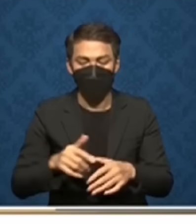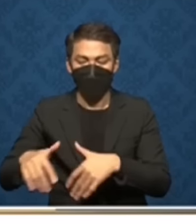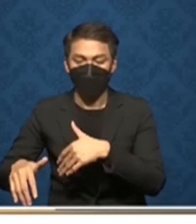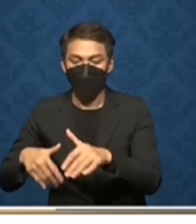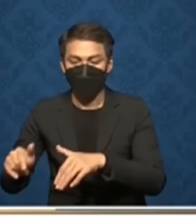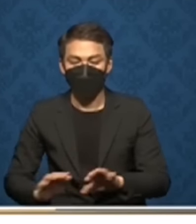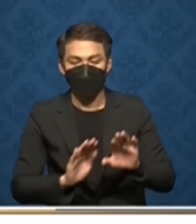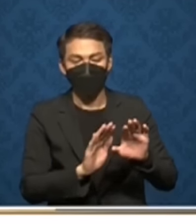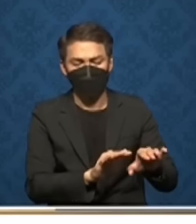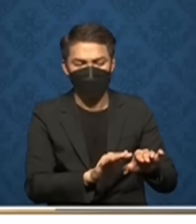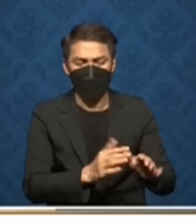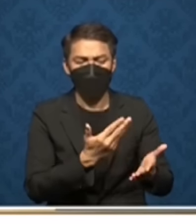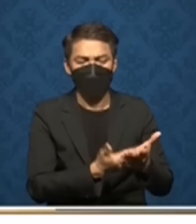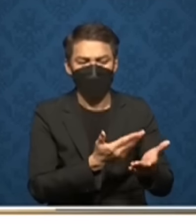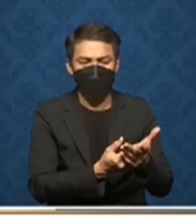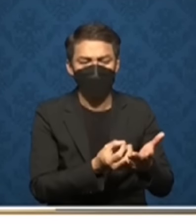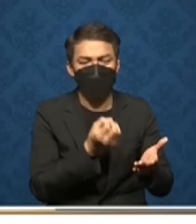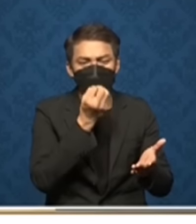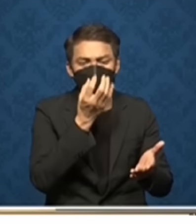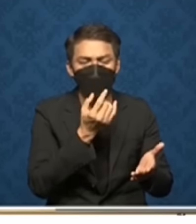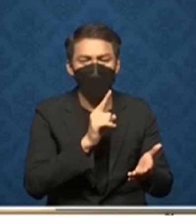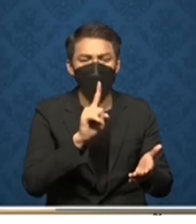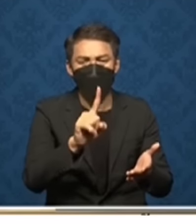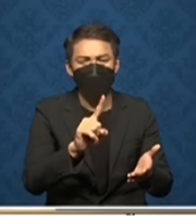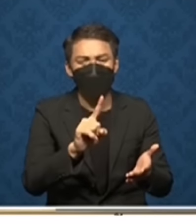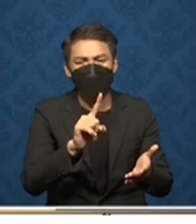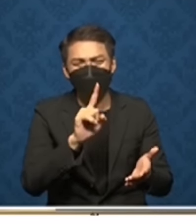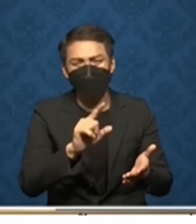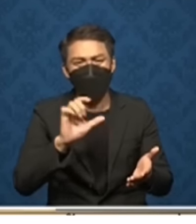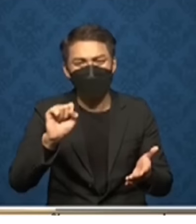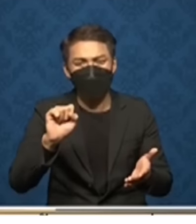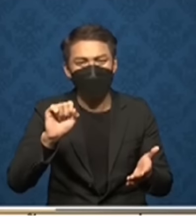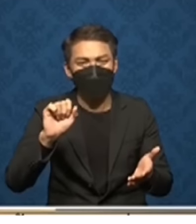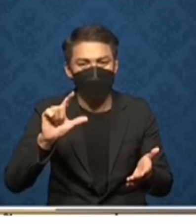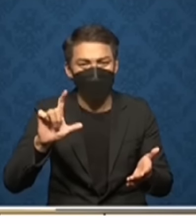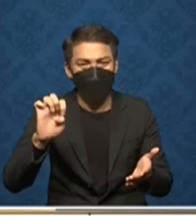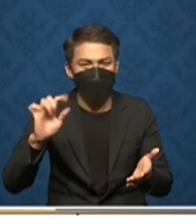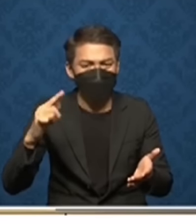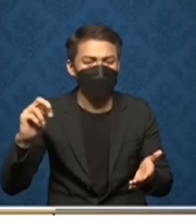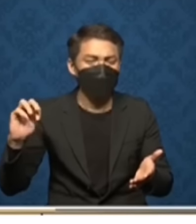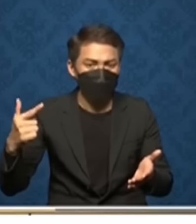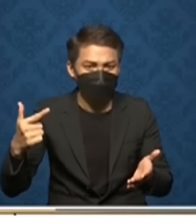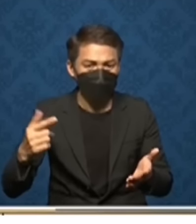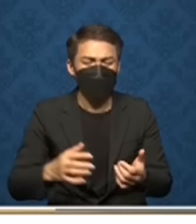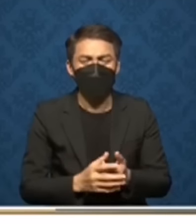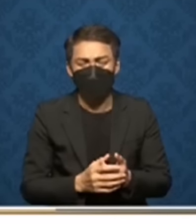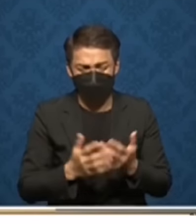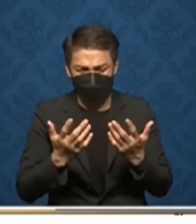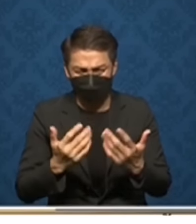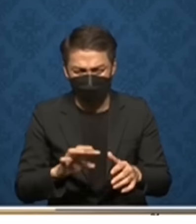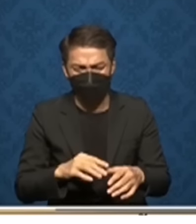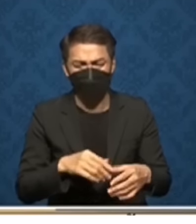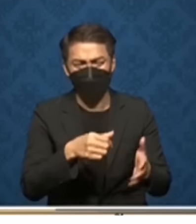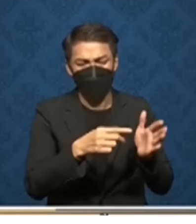าฝากสลึงเดียวแต่สถาบันการเงินก็เอาเงินไปให้รัฐกู้เดี๋ยวนี้คน SME